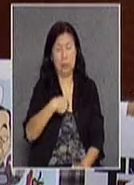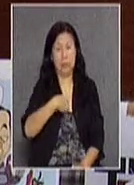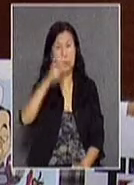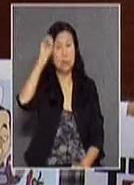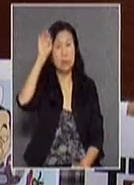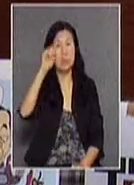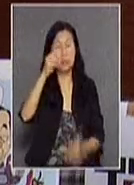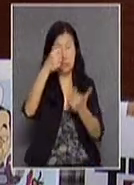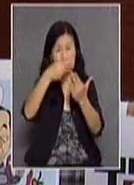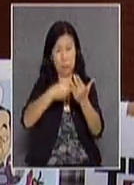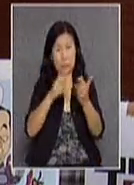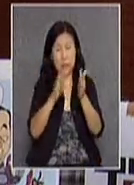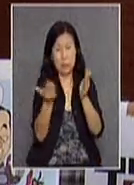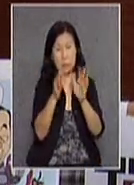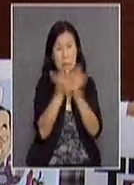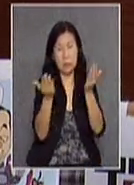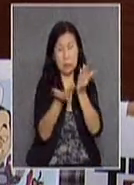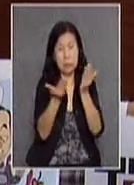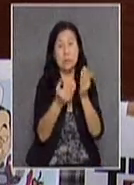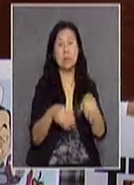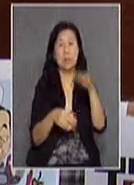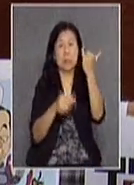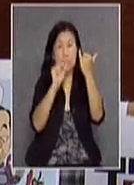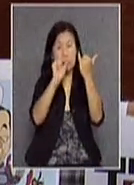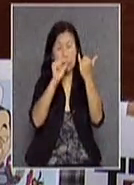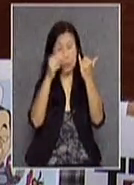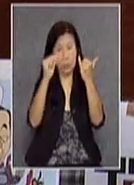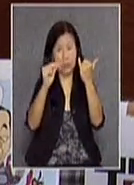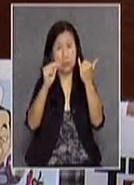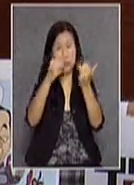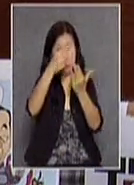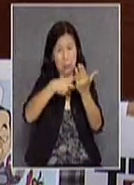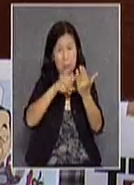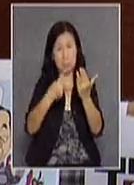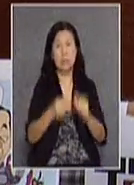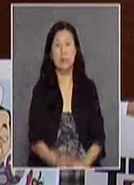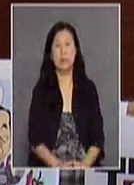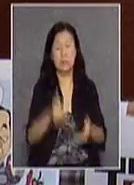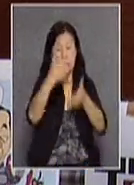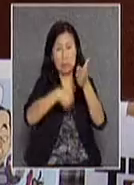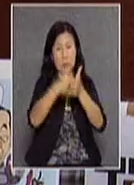通過會議講稿附錄以上的第677項修正案，削減